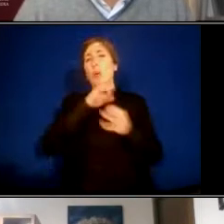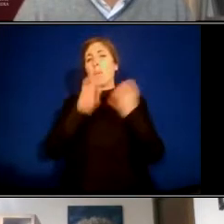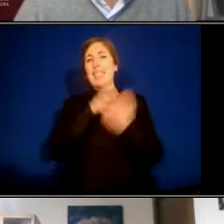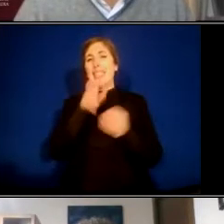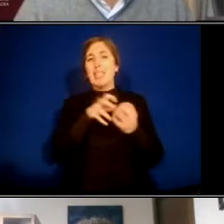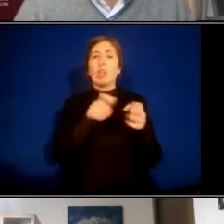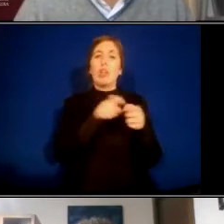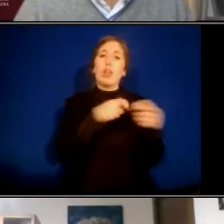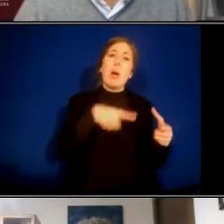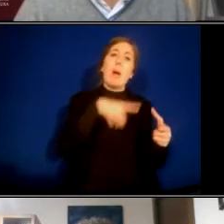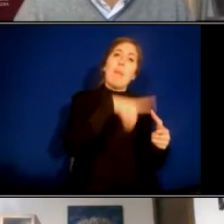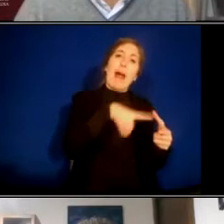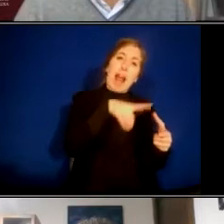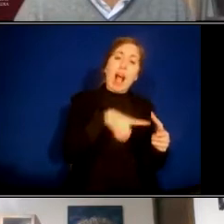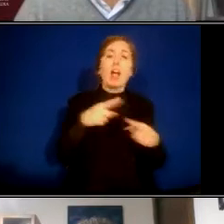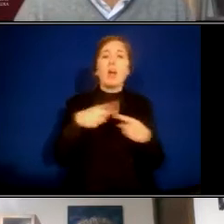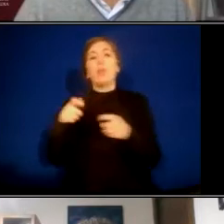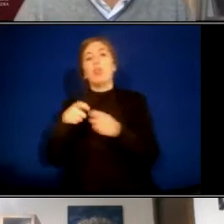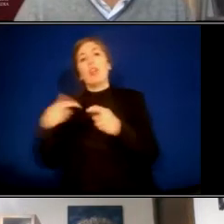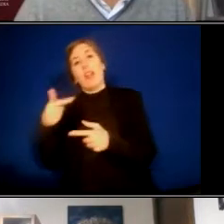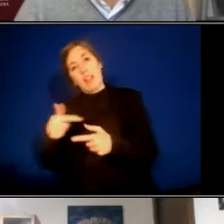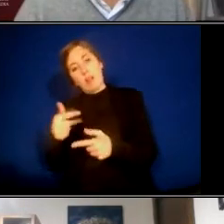alternate.